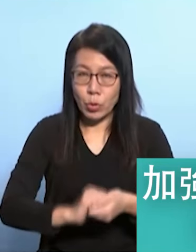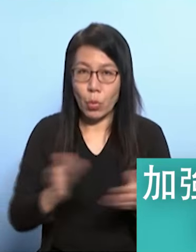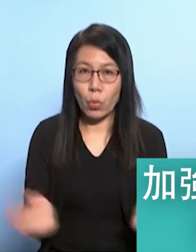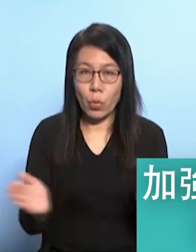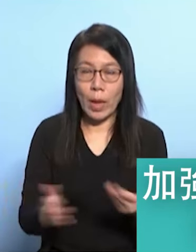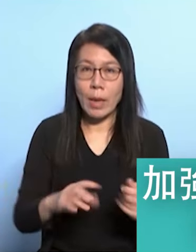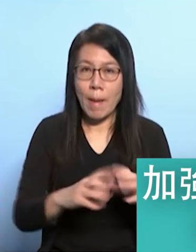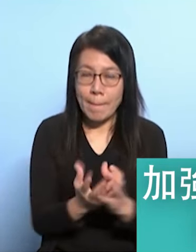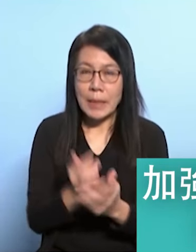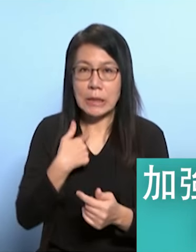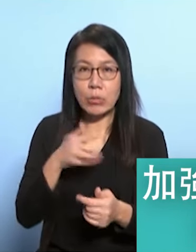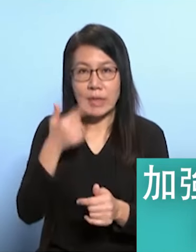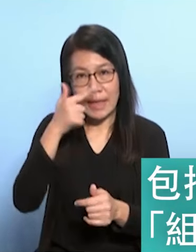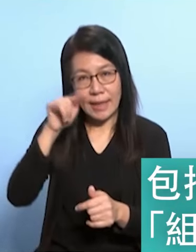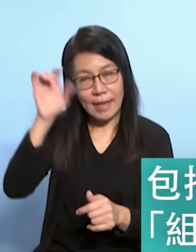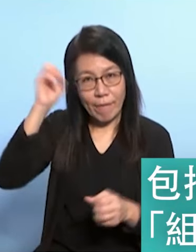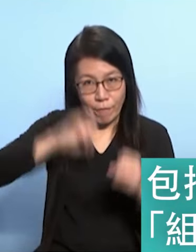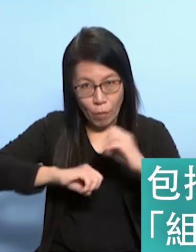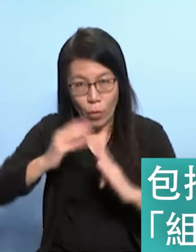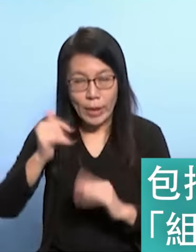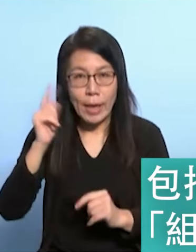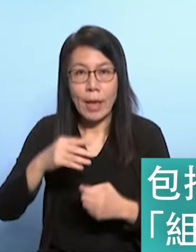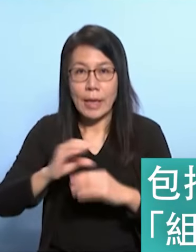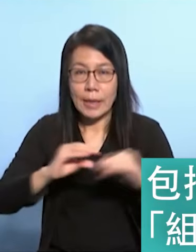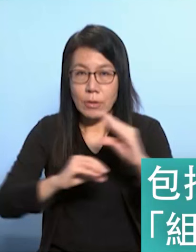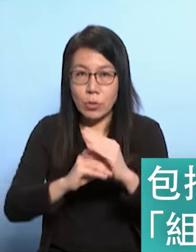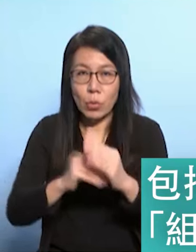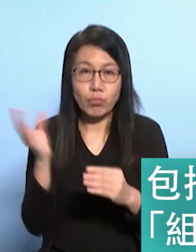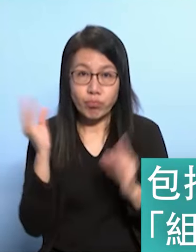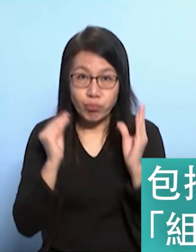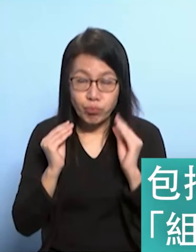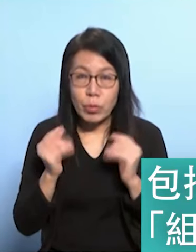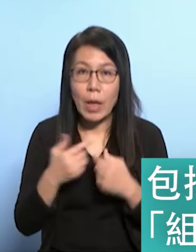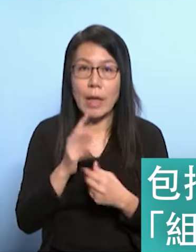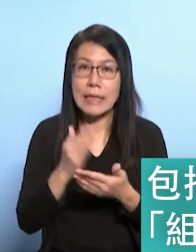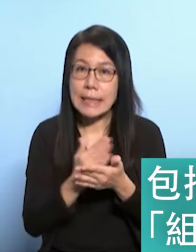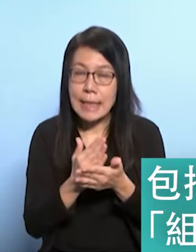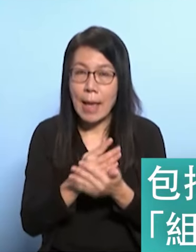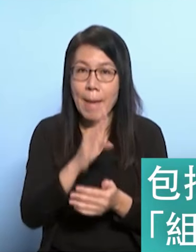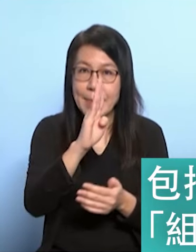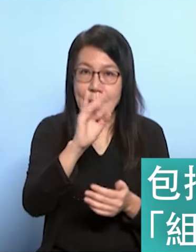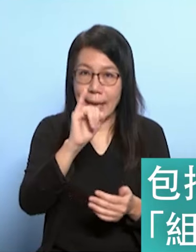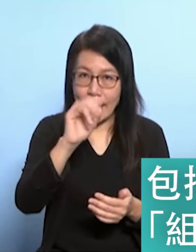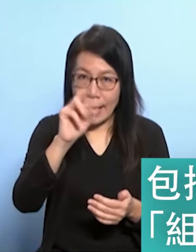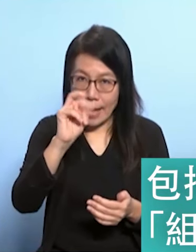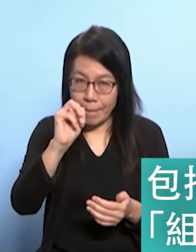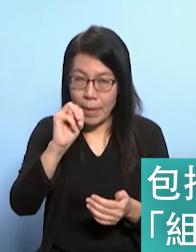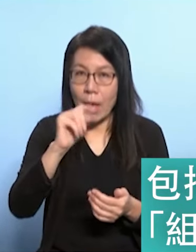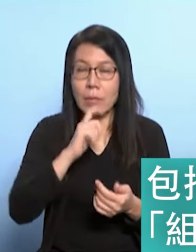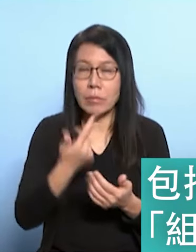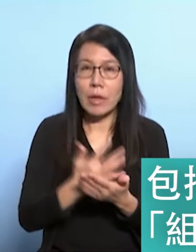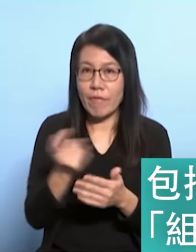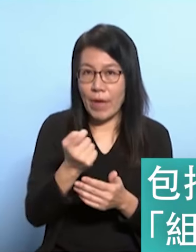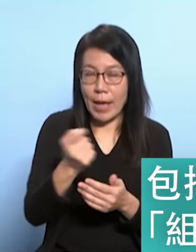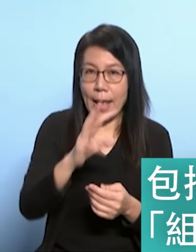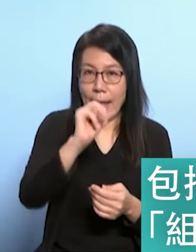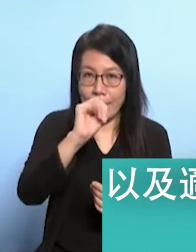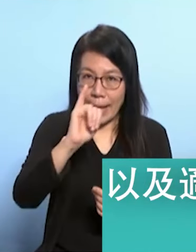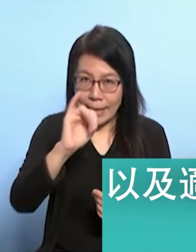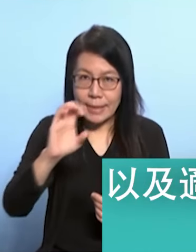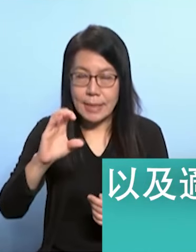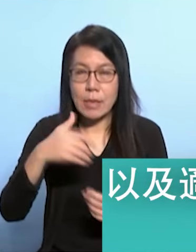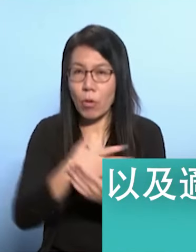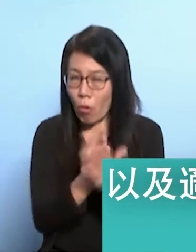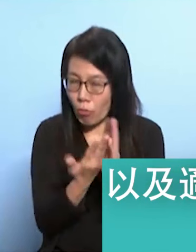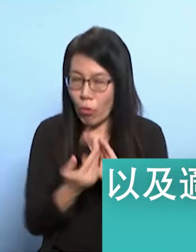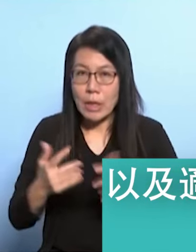業界善用創新科技，包括建築信息模擬 BIM、 組裝合成建築塊 MIC 等，以